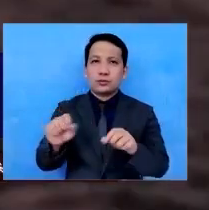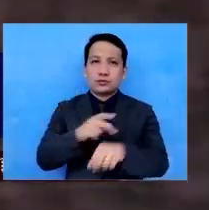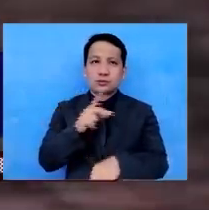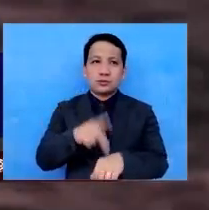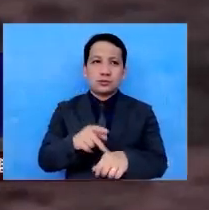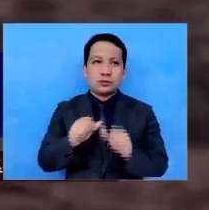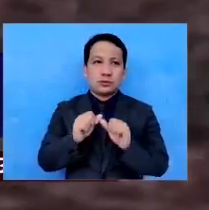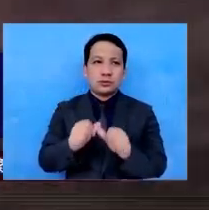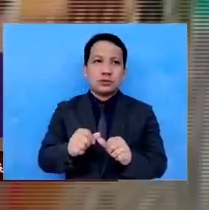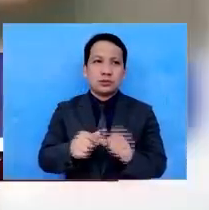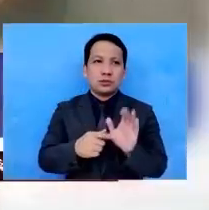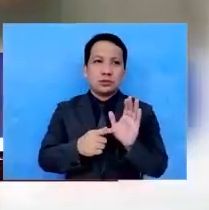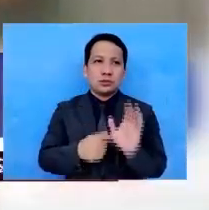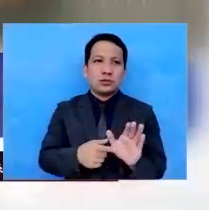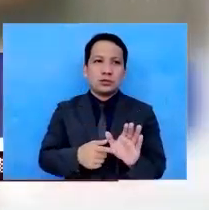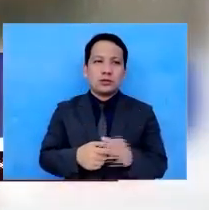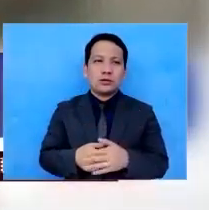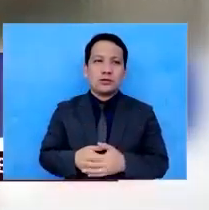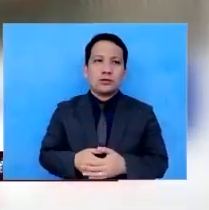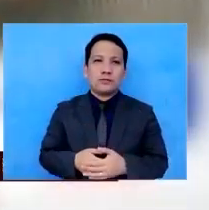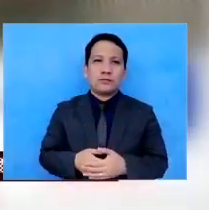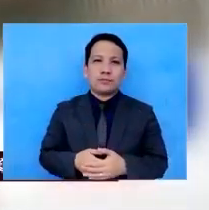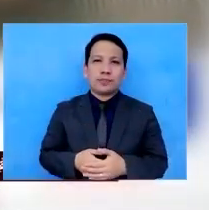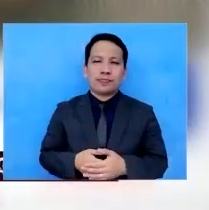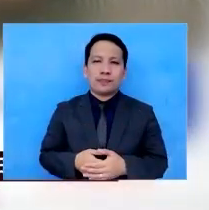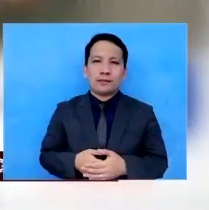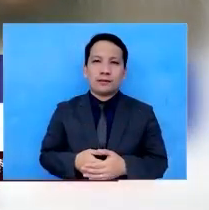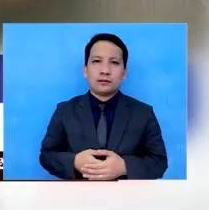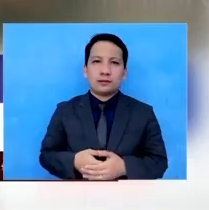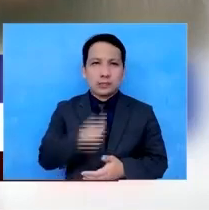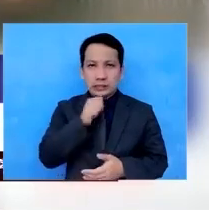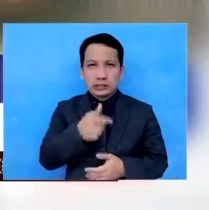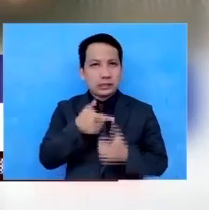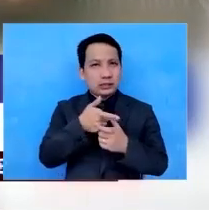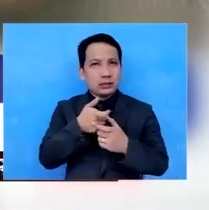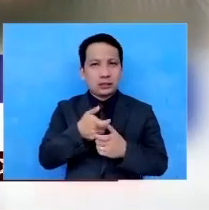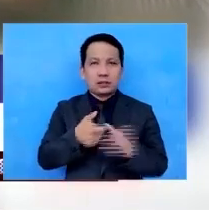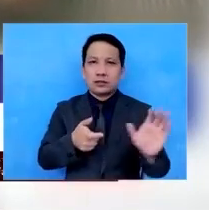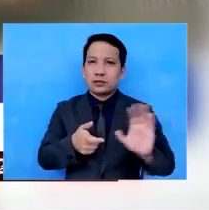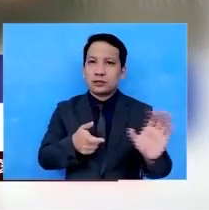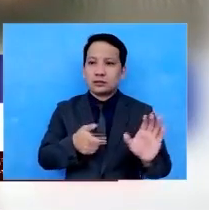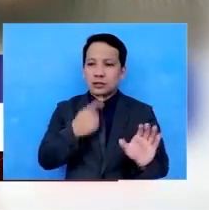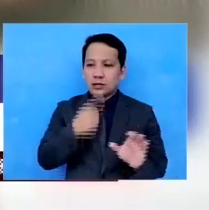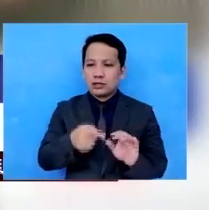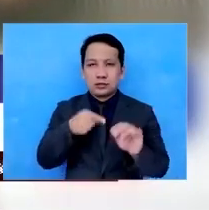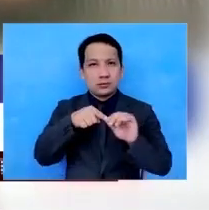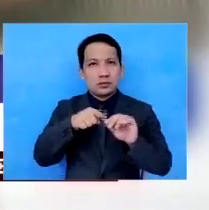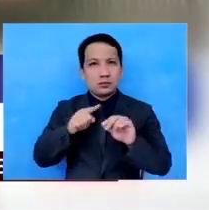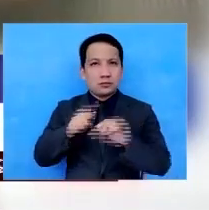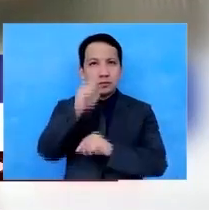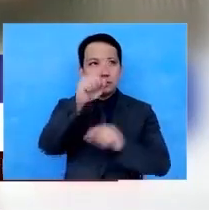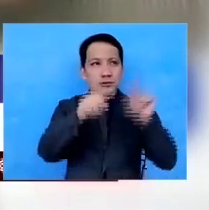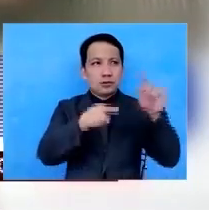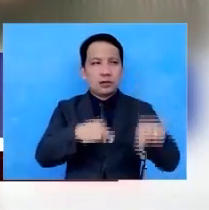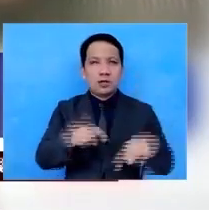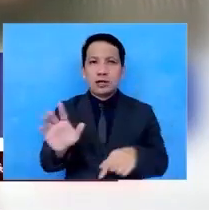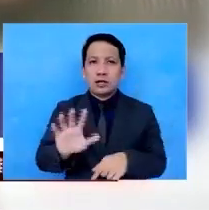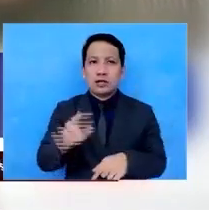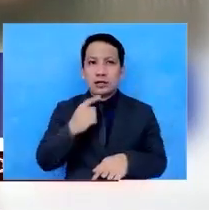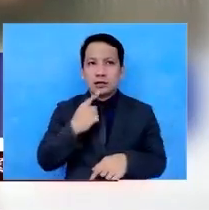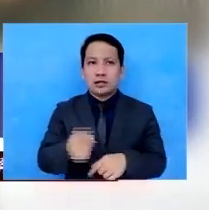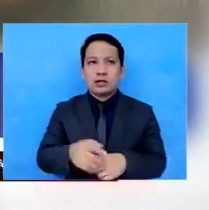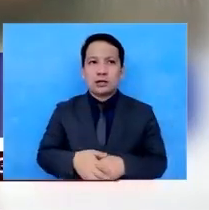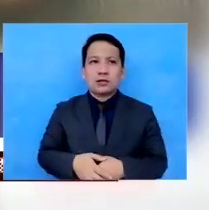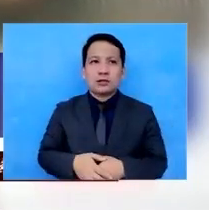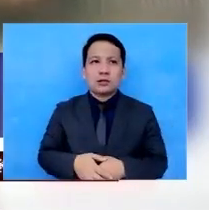Mutual Defense Treaty. This is not a gun. This is not a missile. This is not a